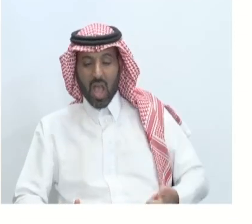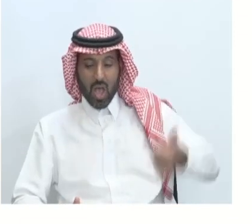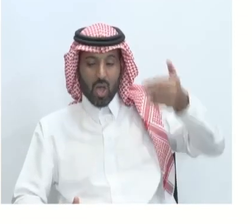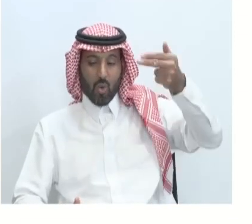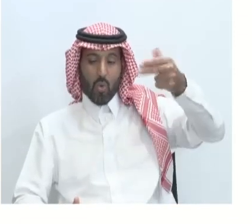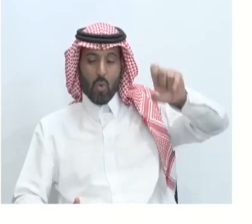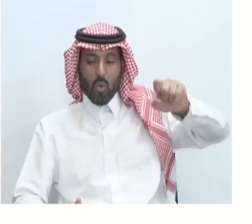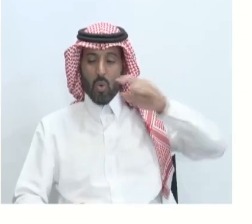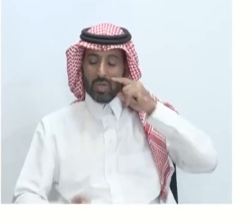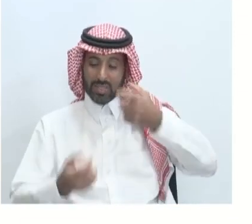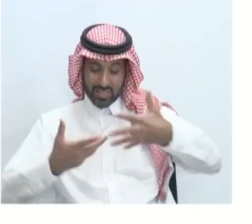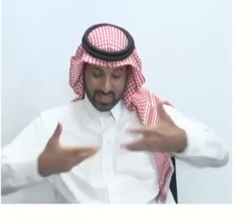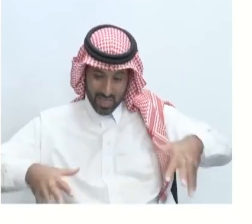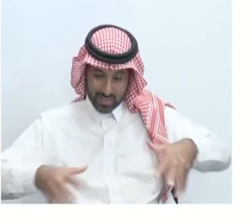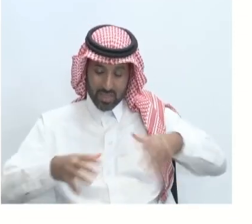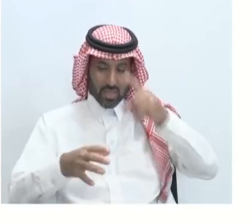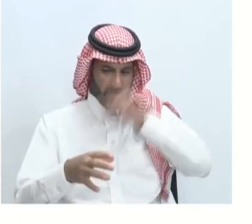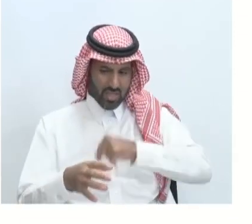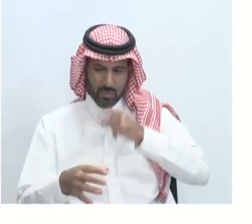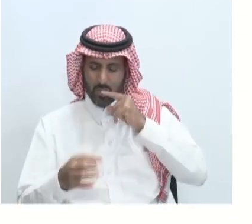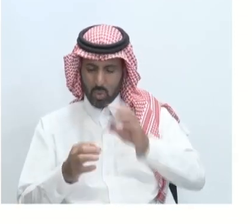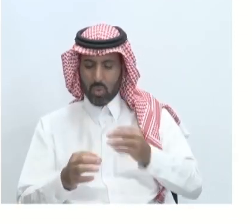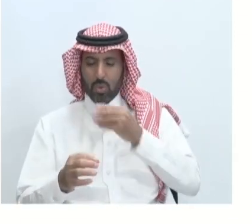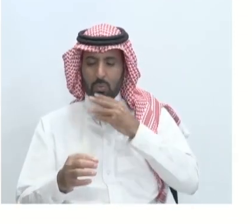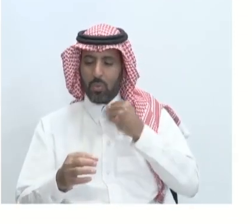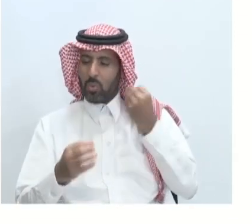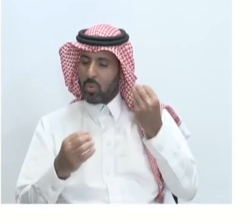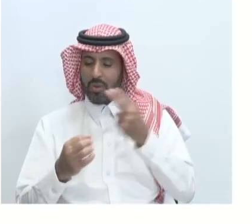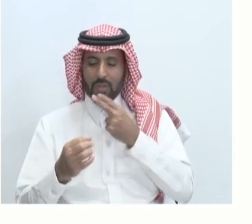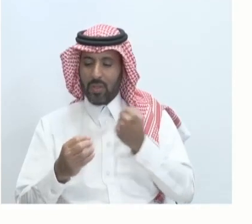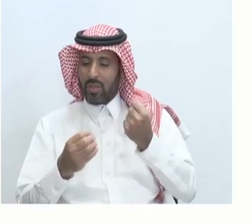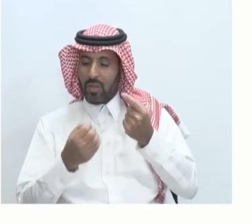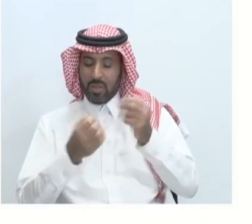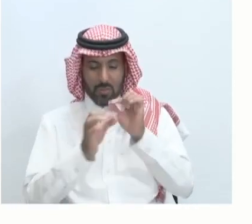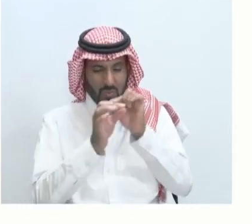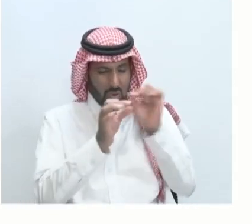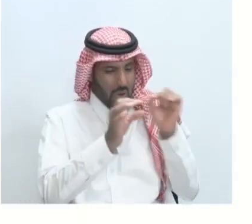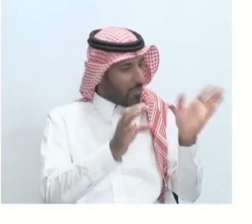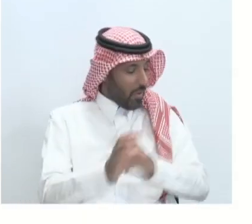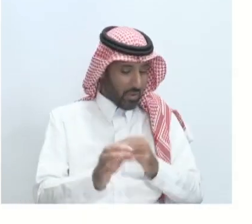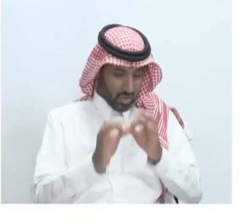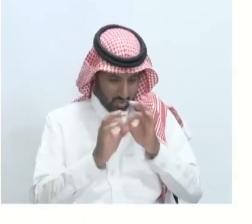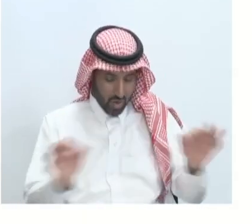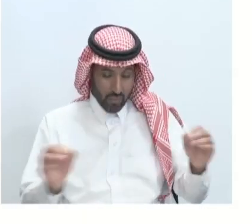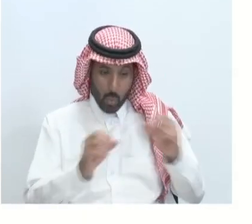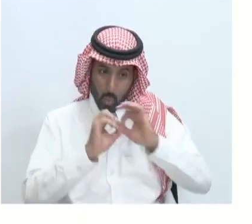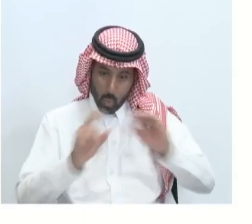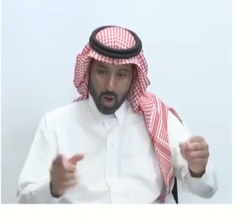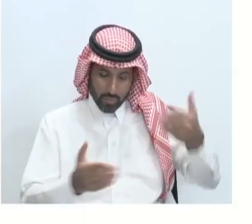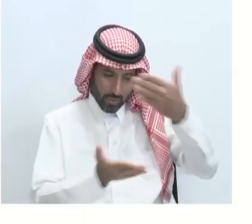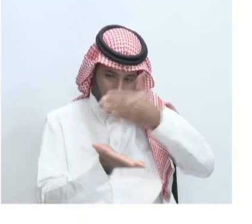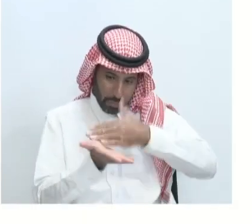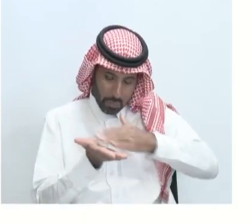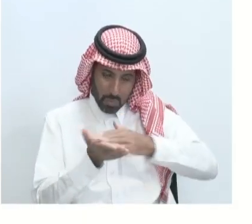للعدسه يجب ان يكون نقيا جدا سليما من الفق فقاعات والفقاعات والشوائب